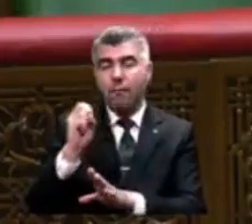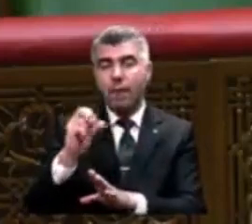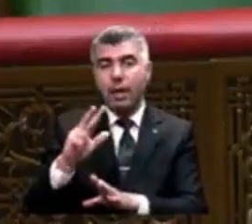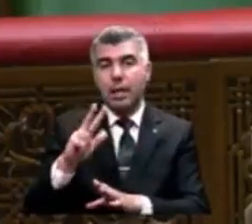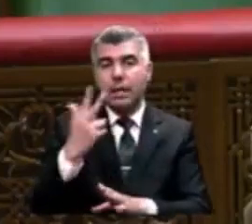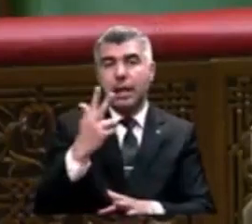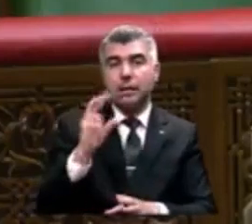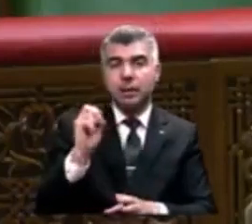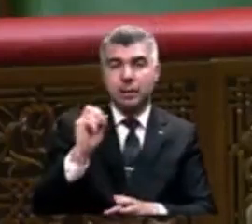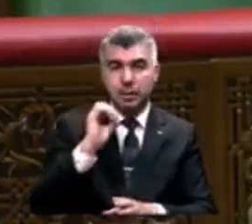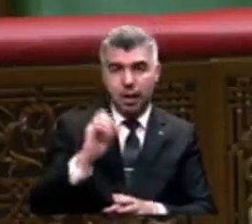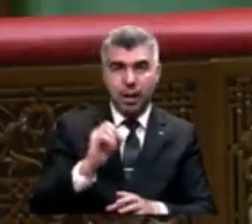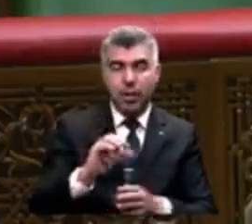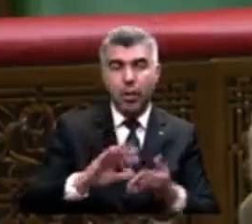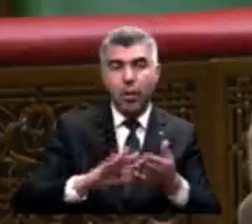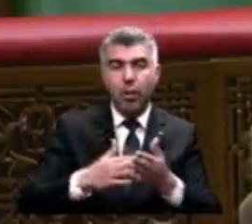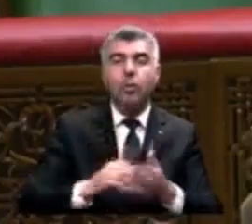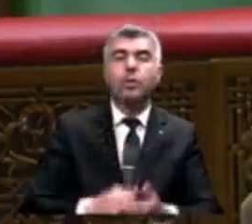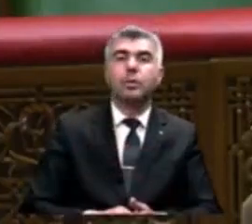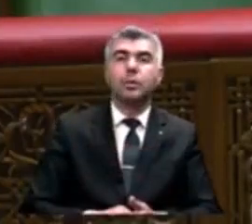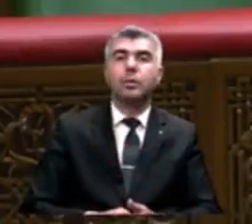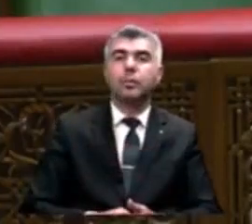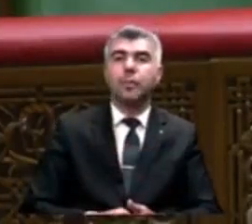2015-2030 واللي حطت الأسس ديالو